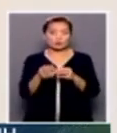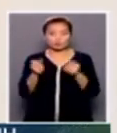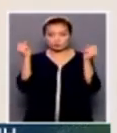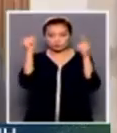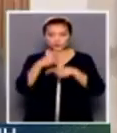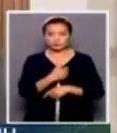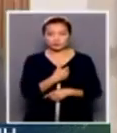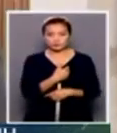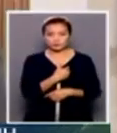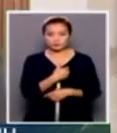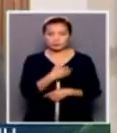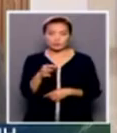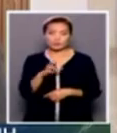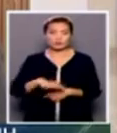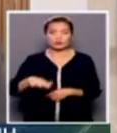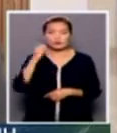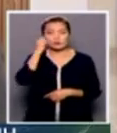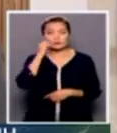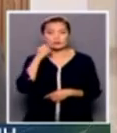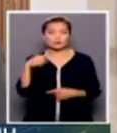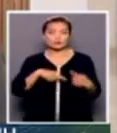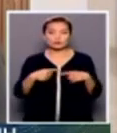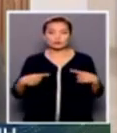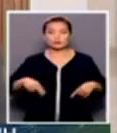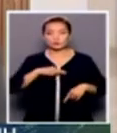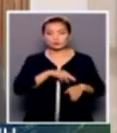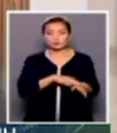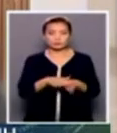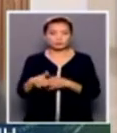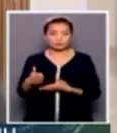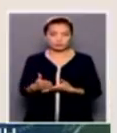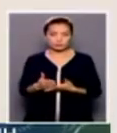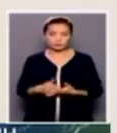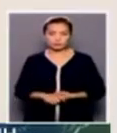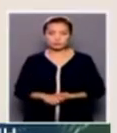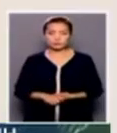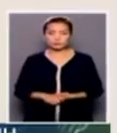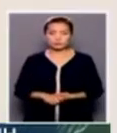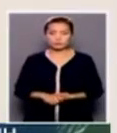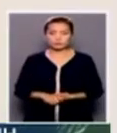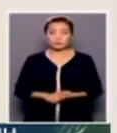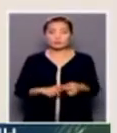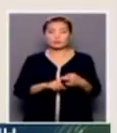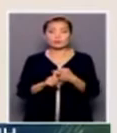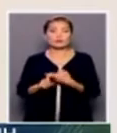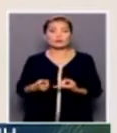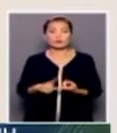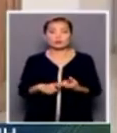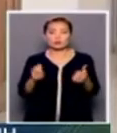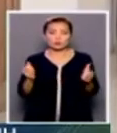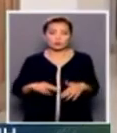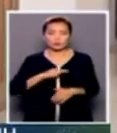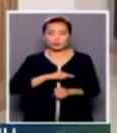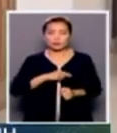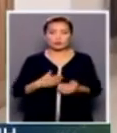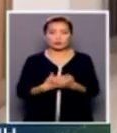келе жатырмын. Облыста ардагерлер арасында көптеген жұмыстар жүргізіліп жатыр екен. Әсіресе пандемияға байланысты жұмыстың